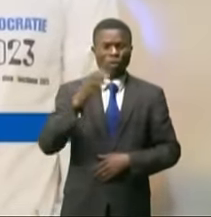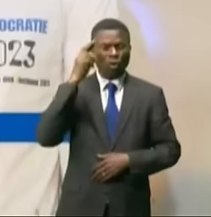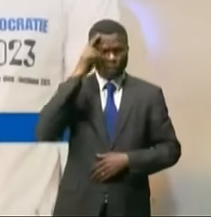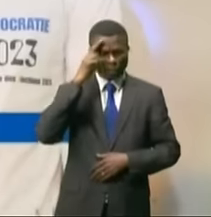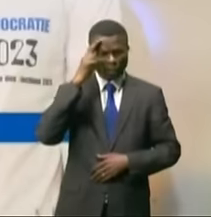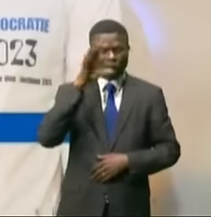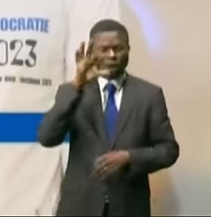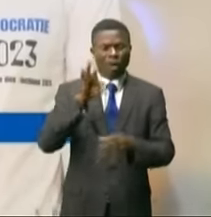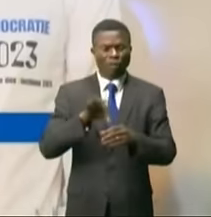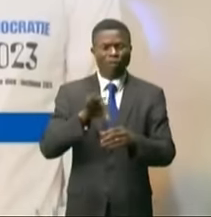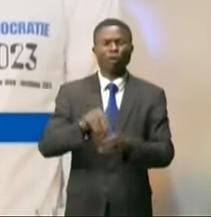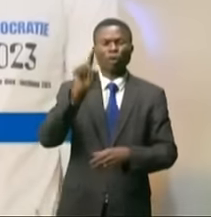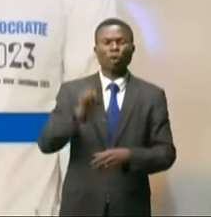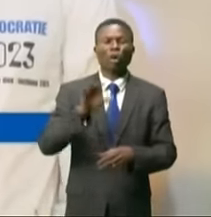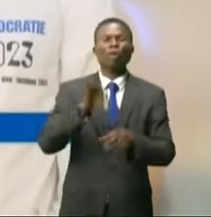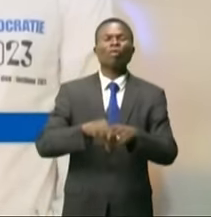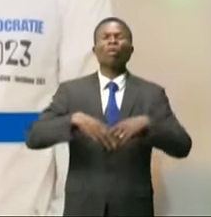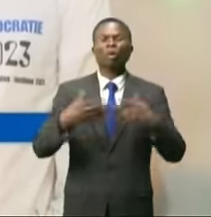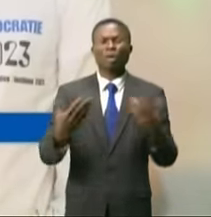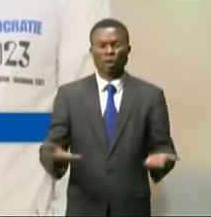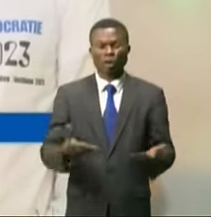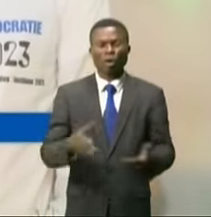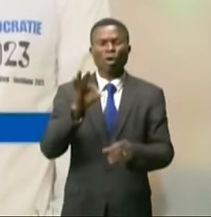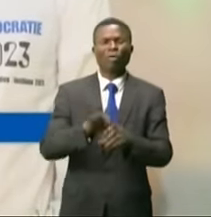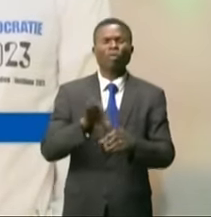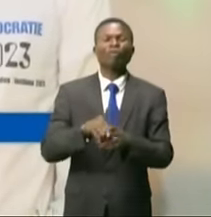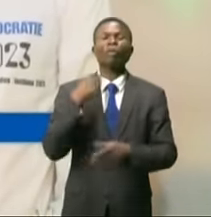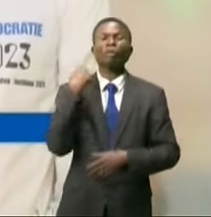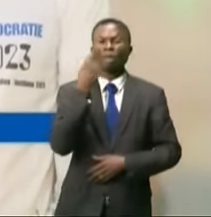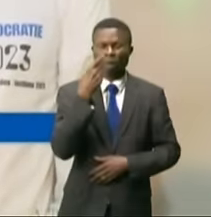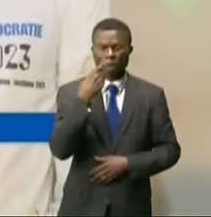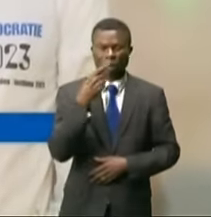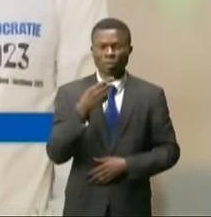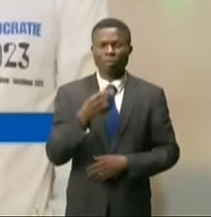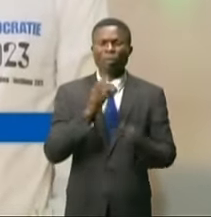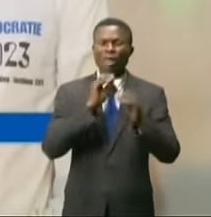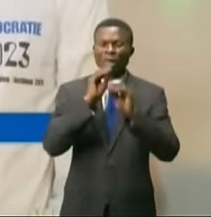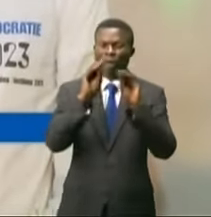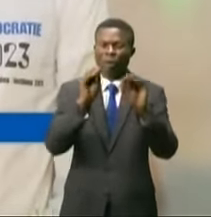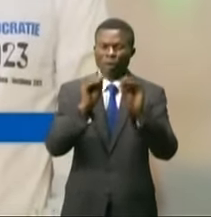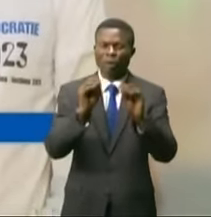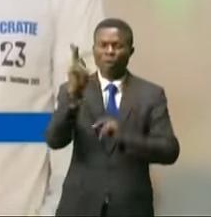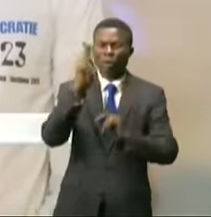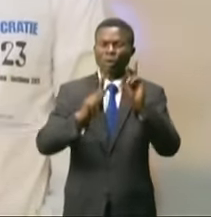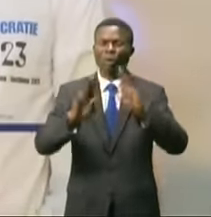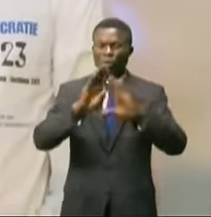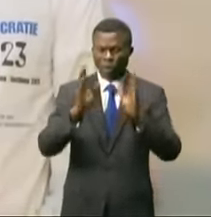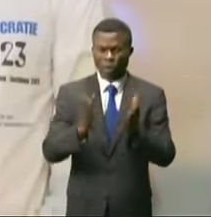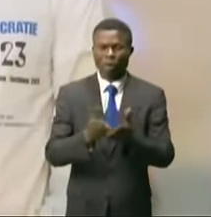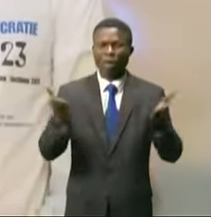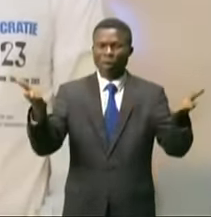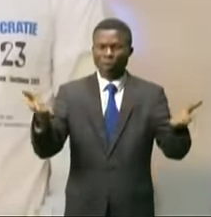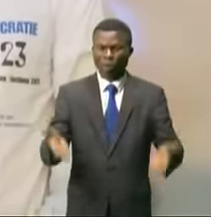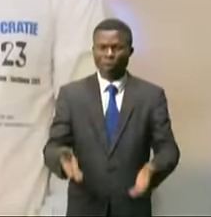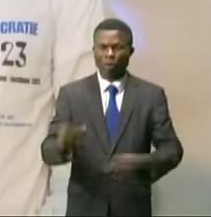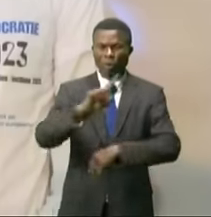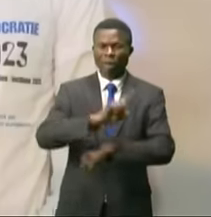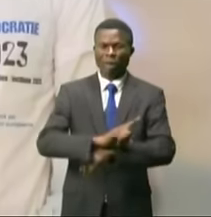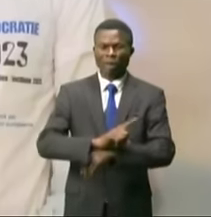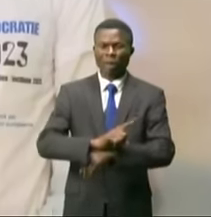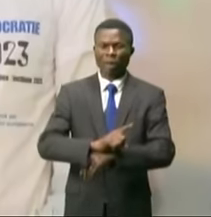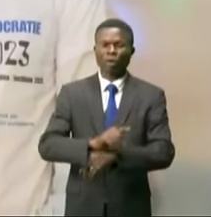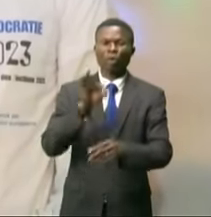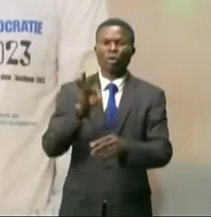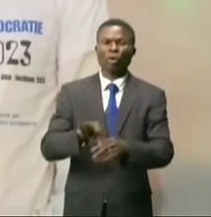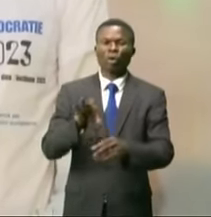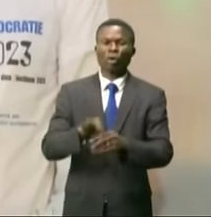faut voter et comment voter. Et nous avons parlé à la population, ils devaient être présents le jour des scrutins